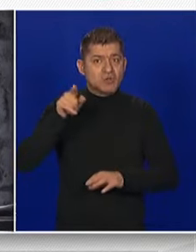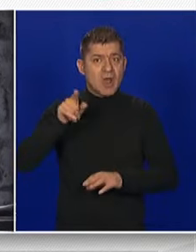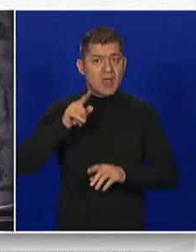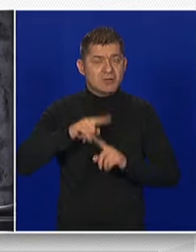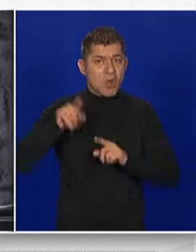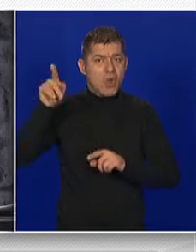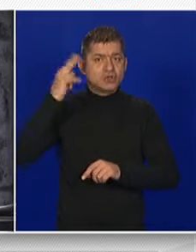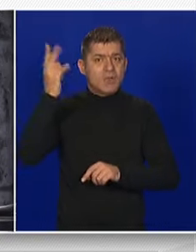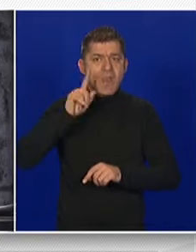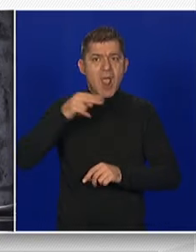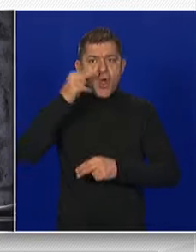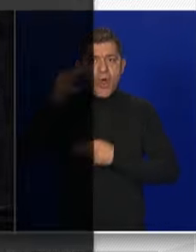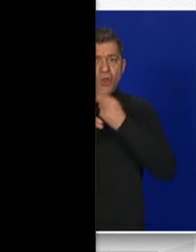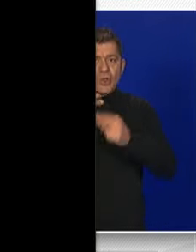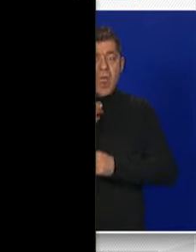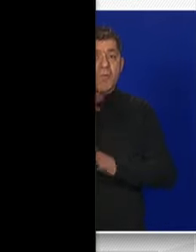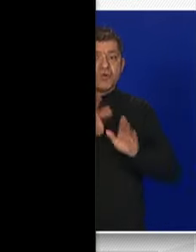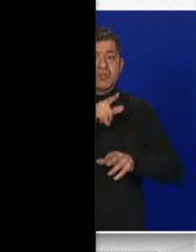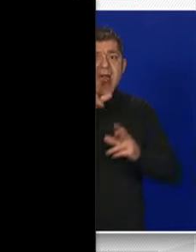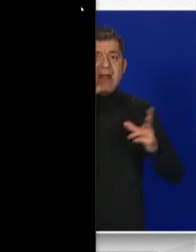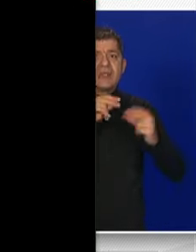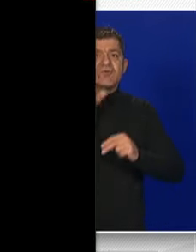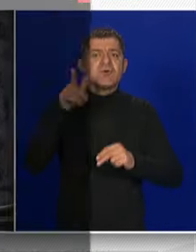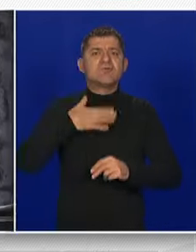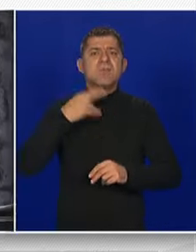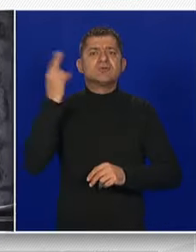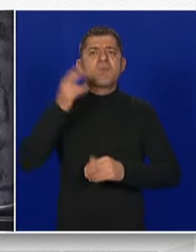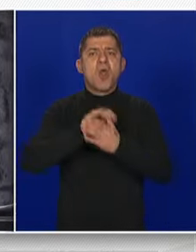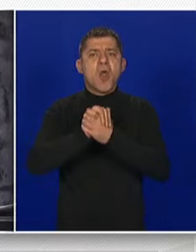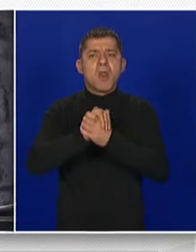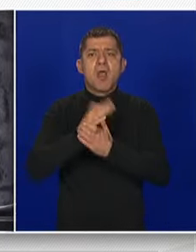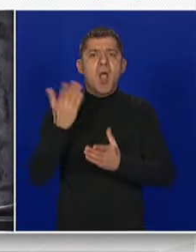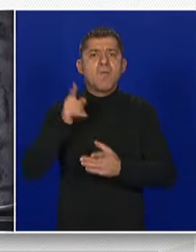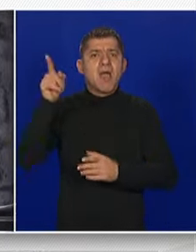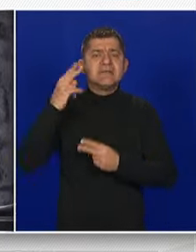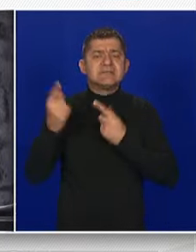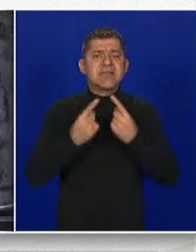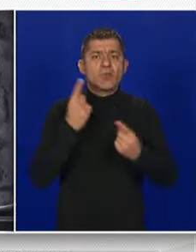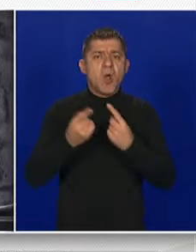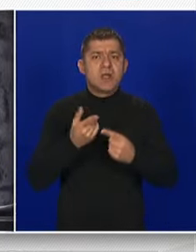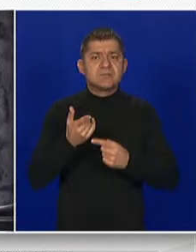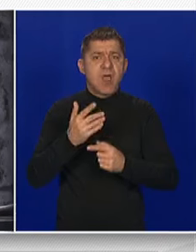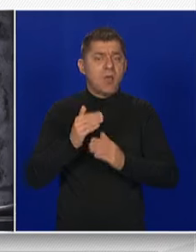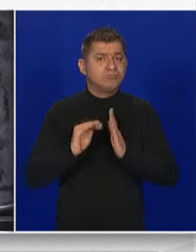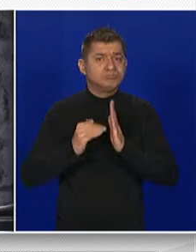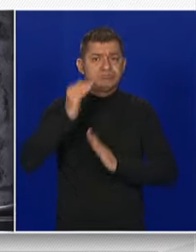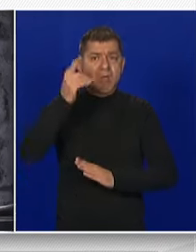kontroliraju? I jeste li možda razgovarali s njima? Jeste se čuli sa svojim slovenskim kolegama? Evo, to je to.